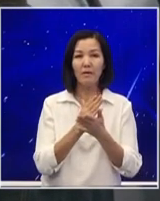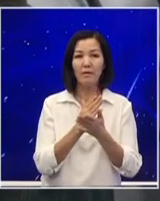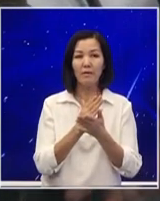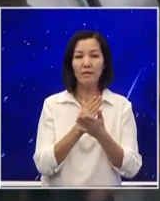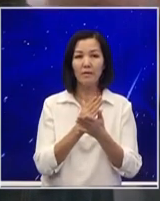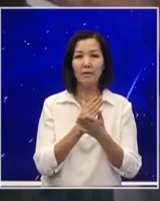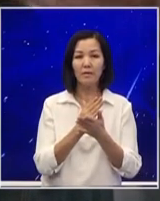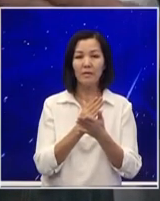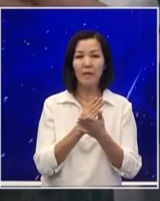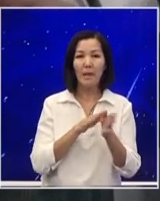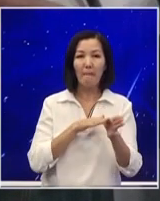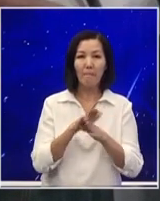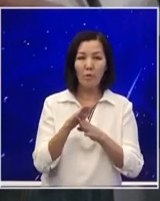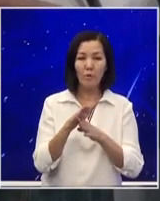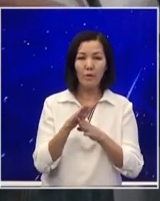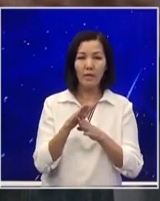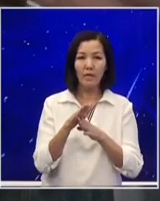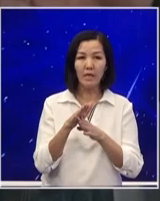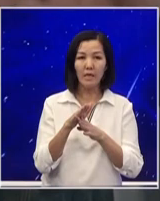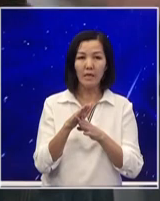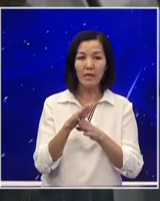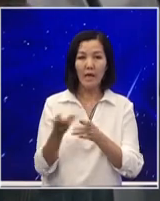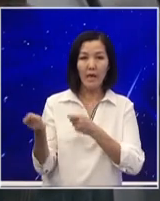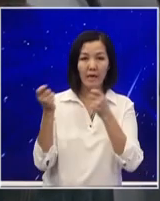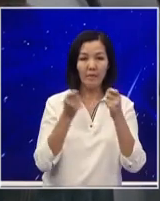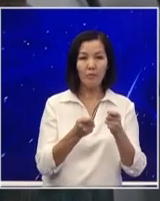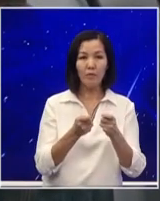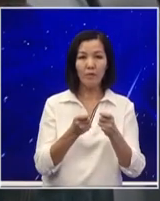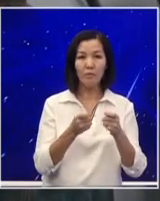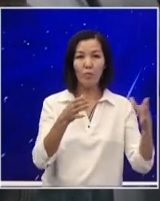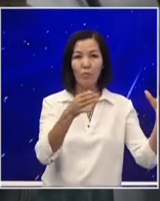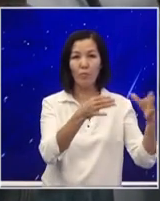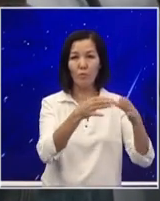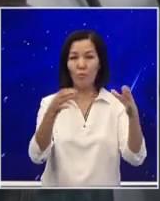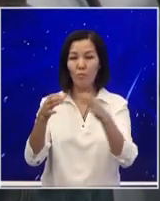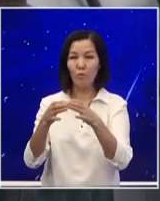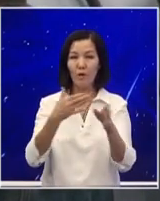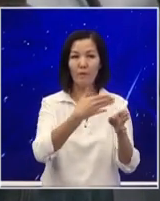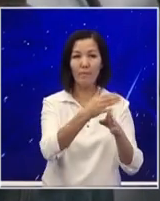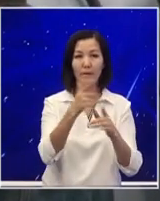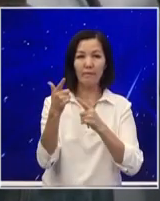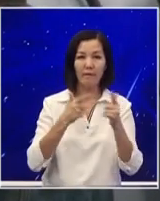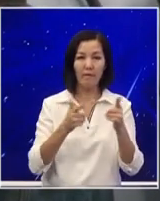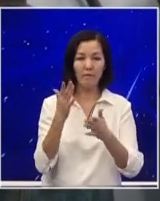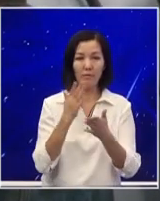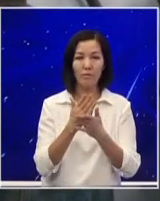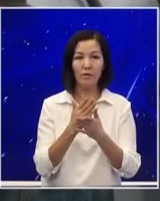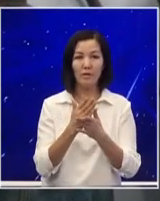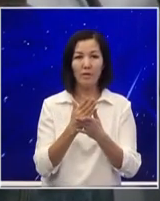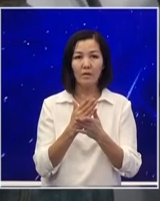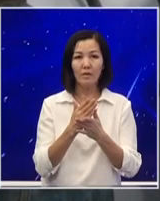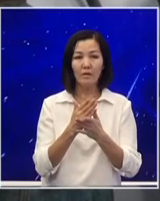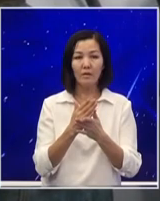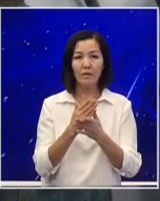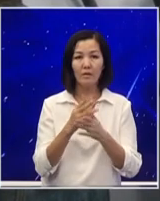жаңа заправкасын жасап өшірге алып кеп қойып қояды. Ол жерден жаңа отделениеге барып жатады. Міне дайын бәрі тұр. Енді жаңа